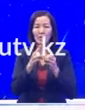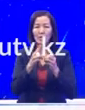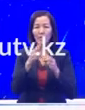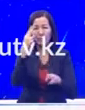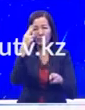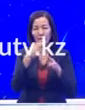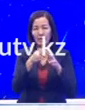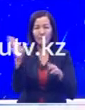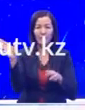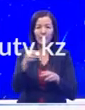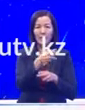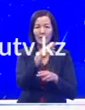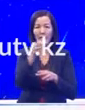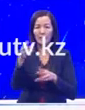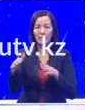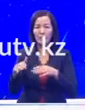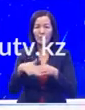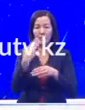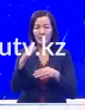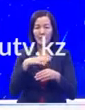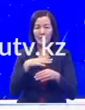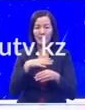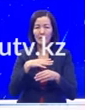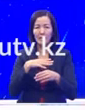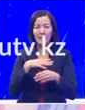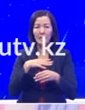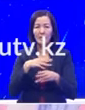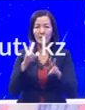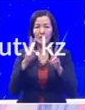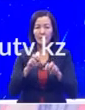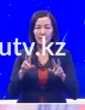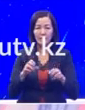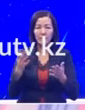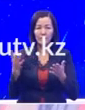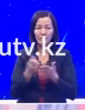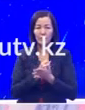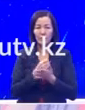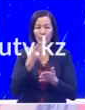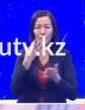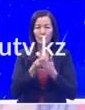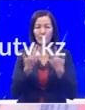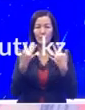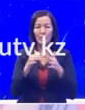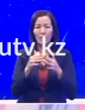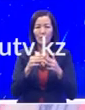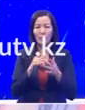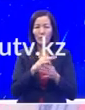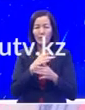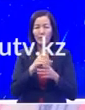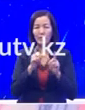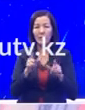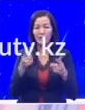кейін тасы жоқ, аты жоқ, қай жерде екенін білмегендіктен біз іздеп жүріп өзіміздің ауылдастарымыздан көптеген адамдар